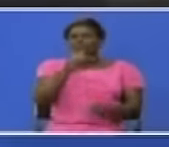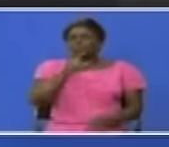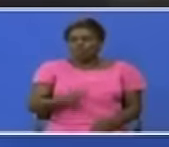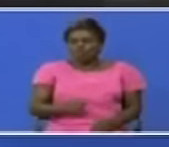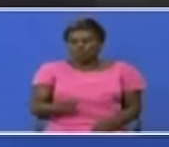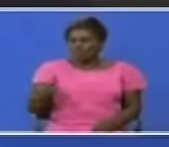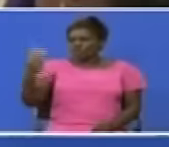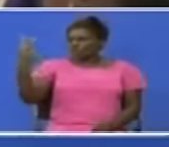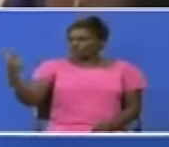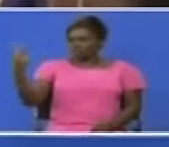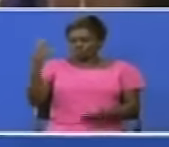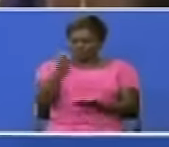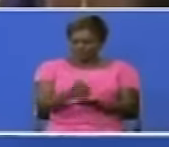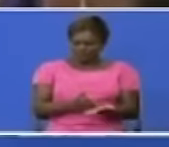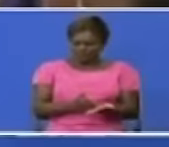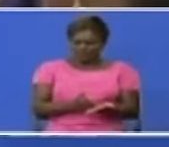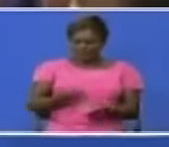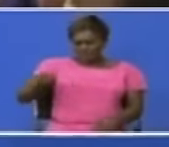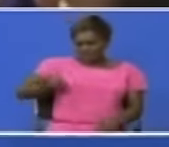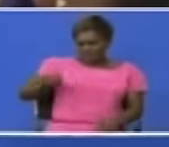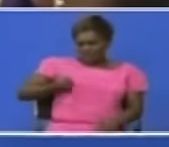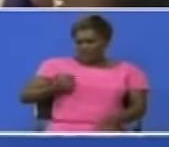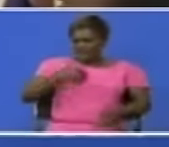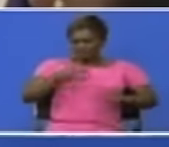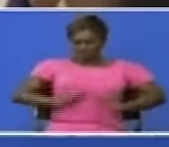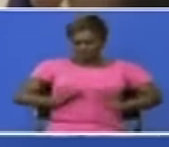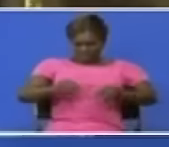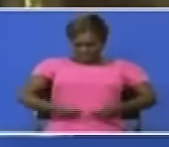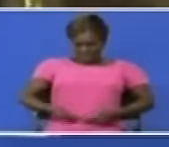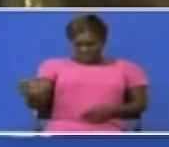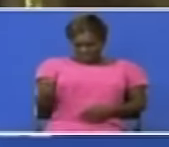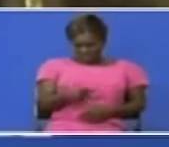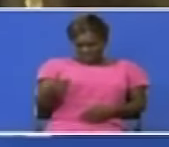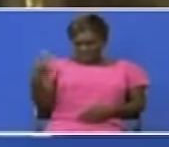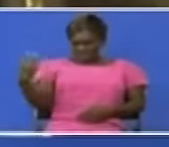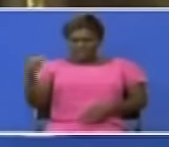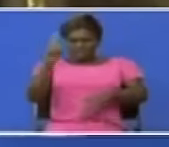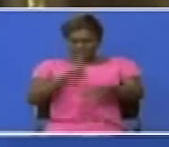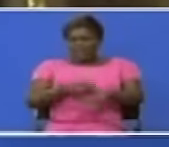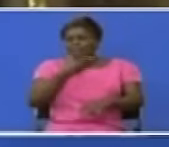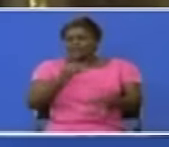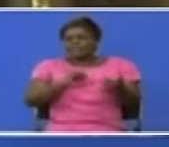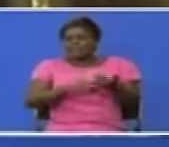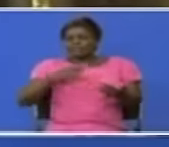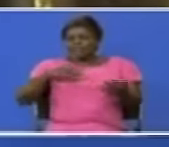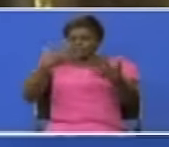miaka 2.5, huku Josephine akiwa na mimba ya miezi 3. Tuseme wakati bwana wangu alishikwa,